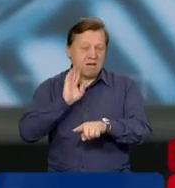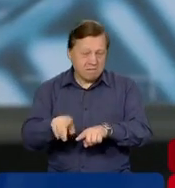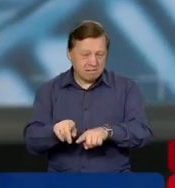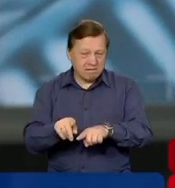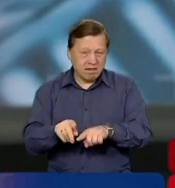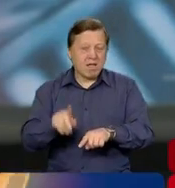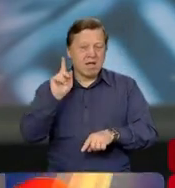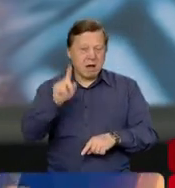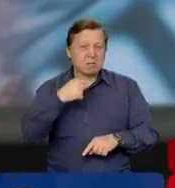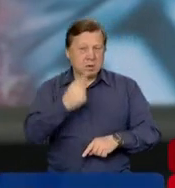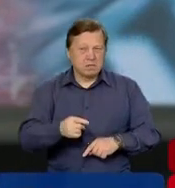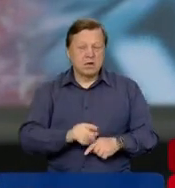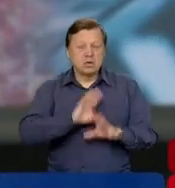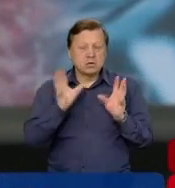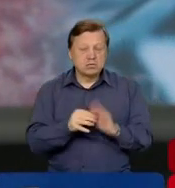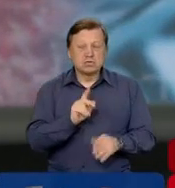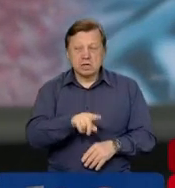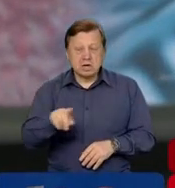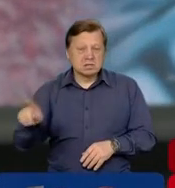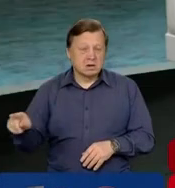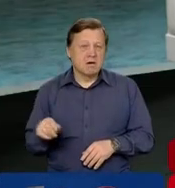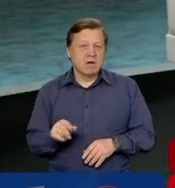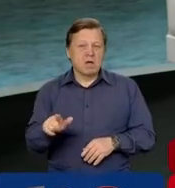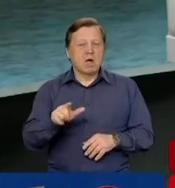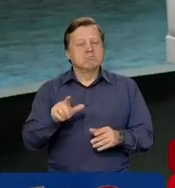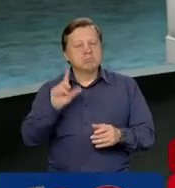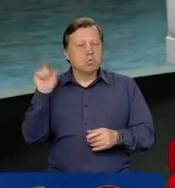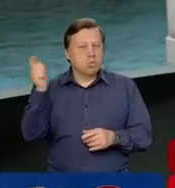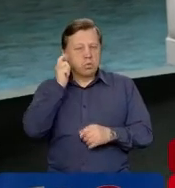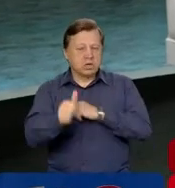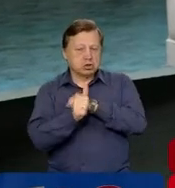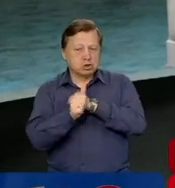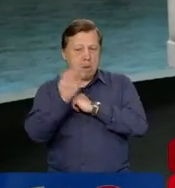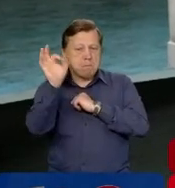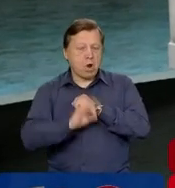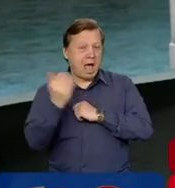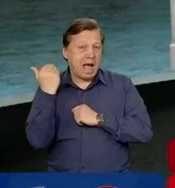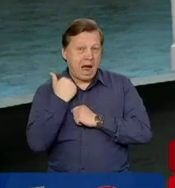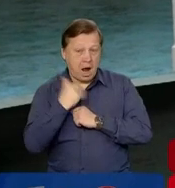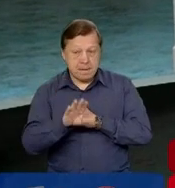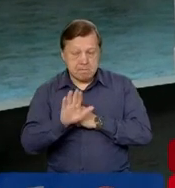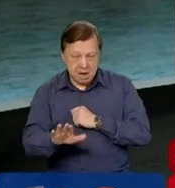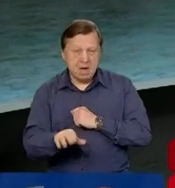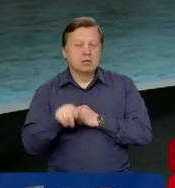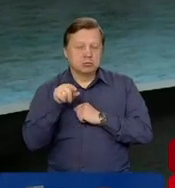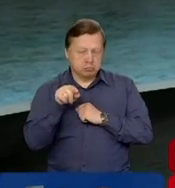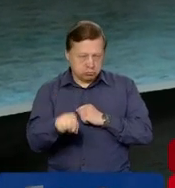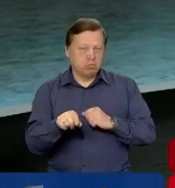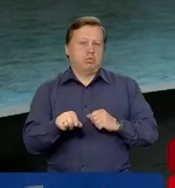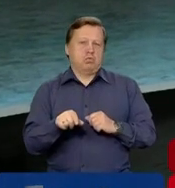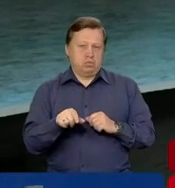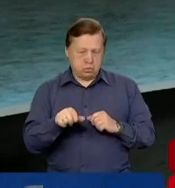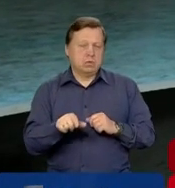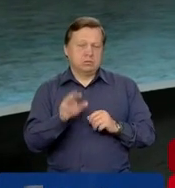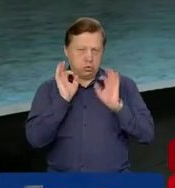niemniej wszystkie produkty oparte na alkoholu powyżej 60% to obecnie produkty uważane